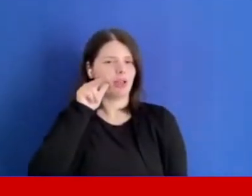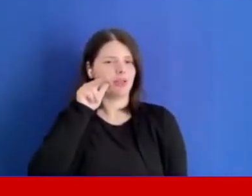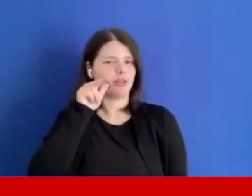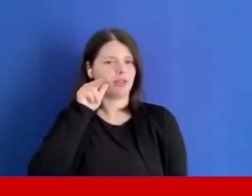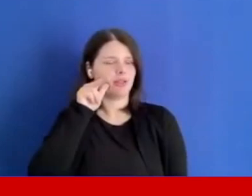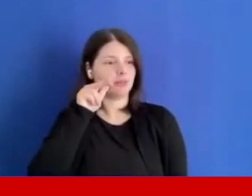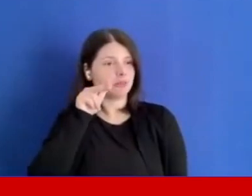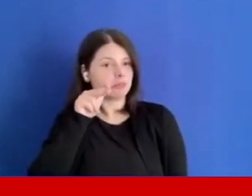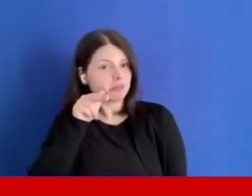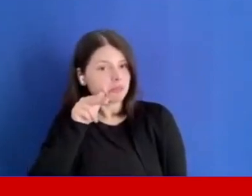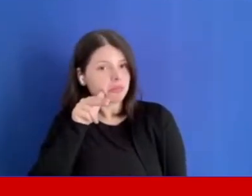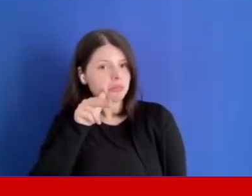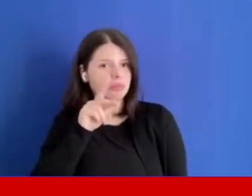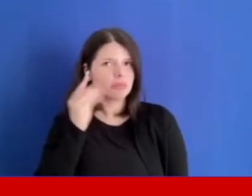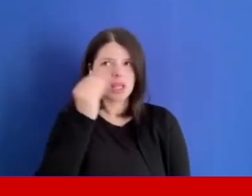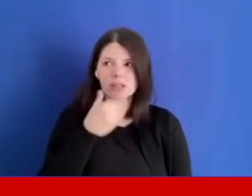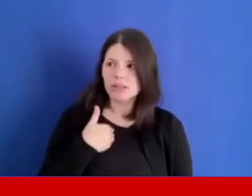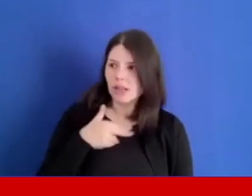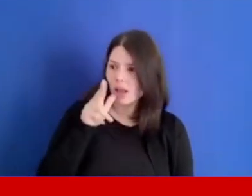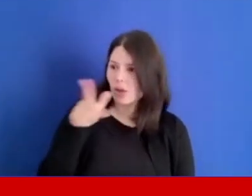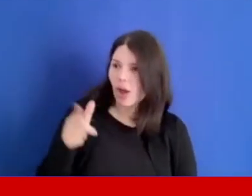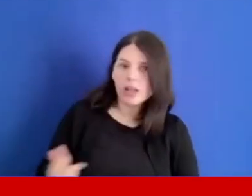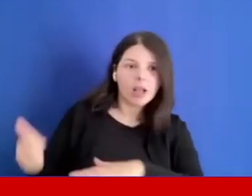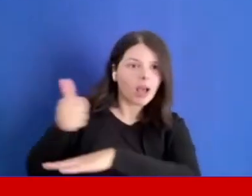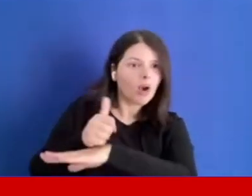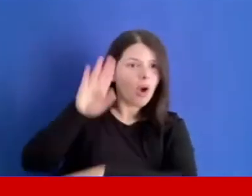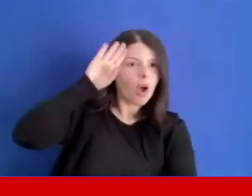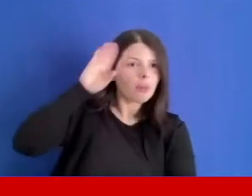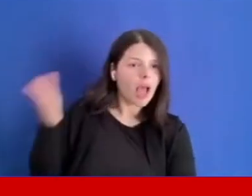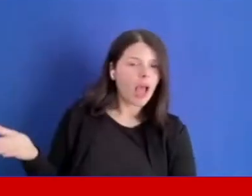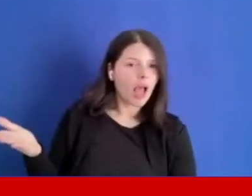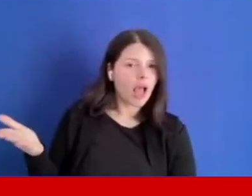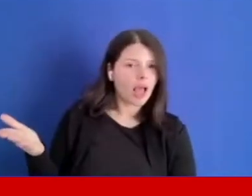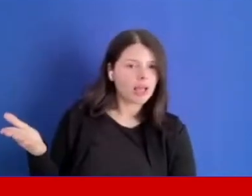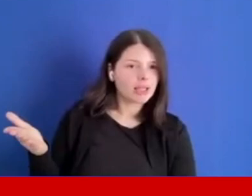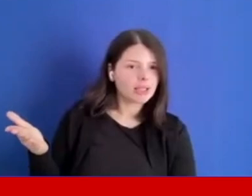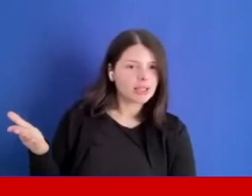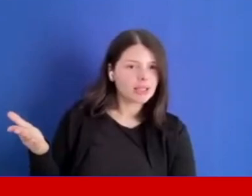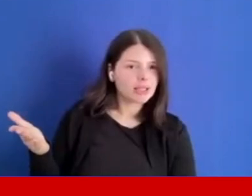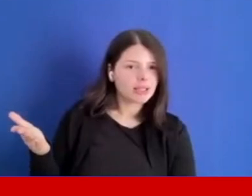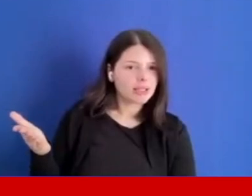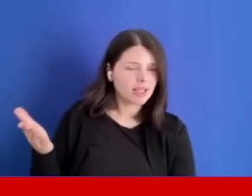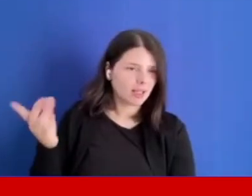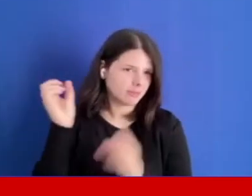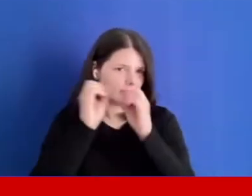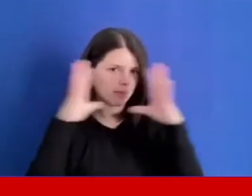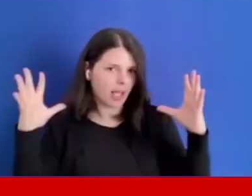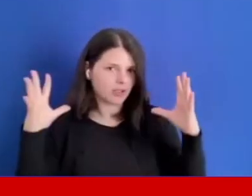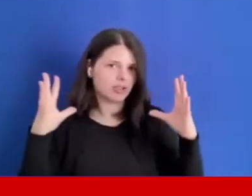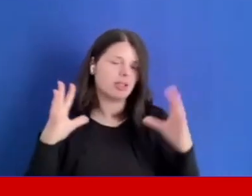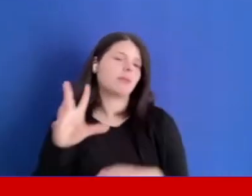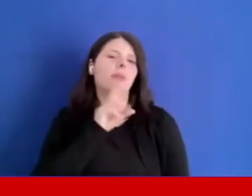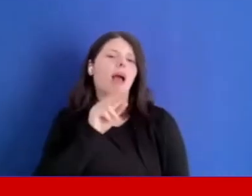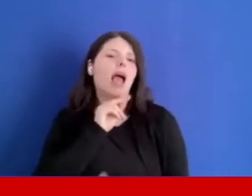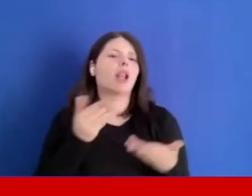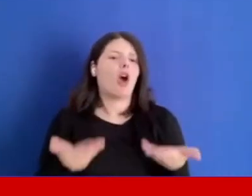comandare da una donna adesso? Cioè, per dire, tutto quello che non consegue, tutto quello che parliamo oggi,